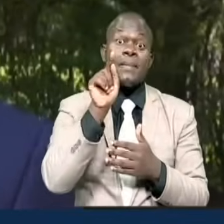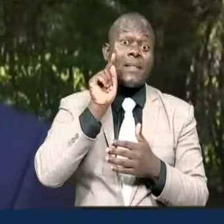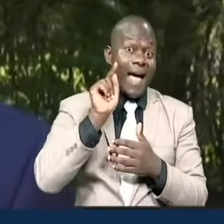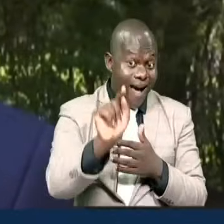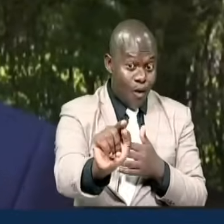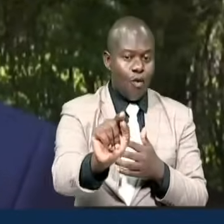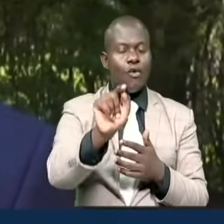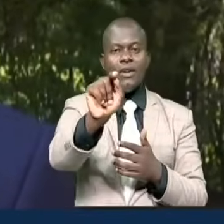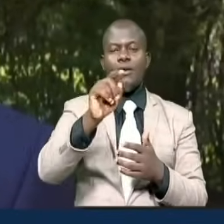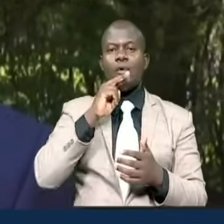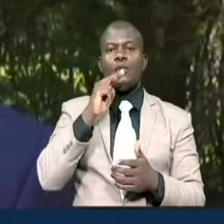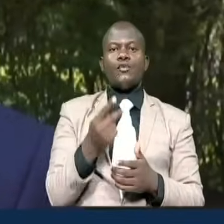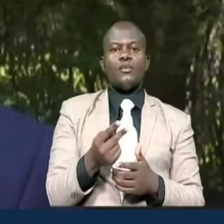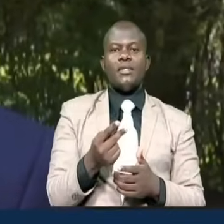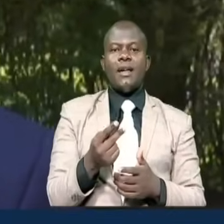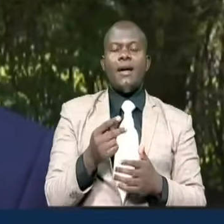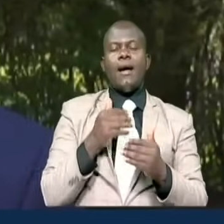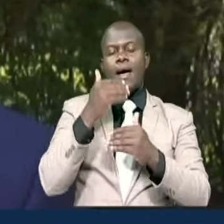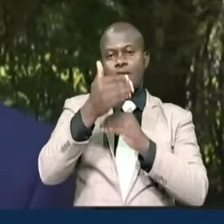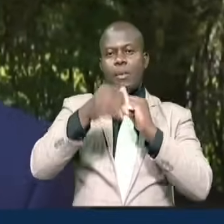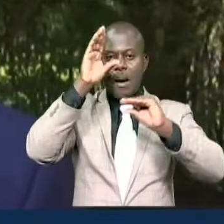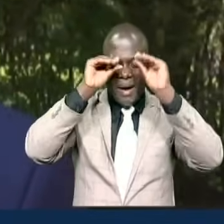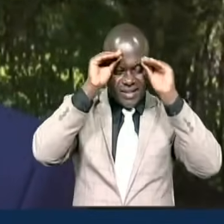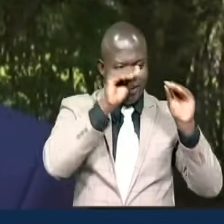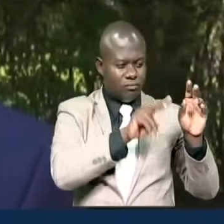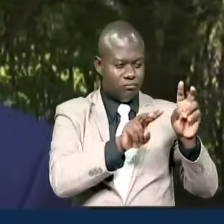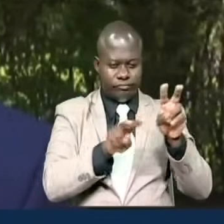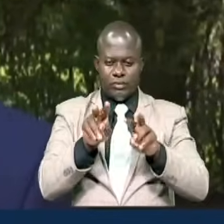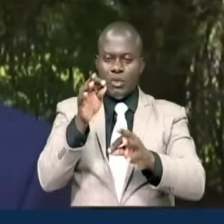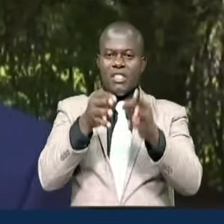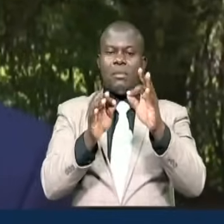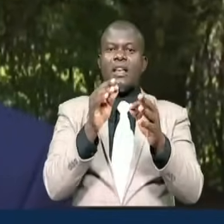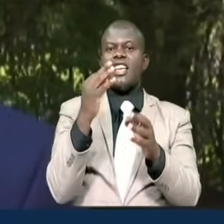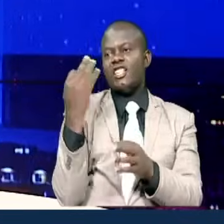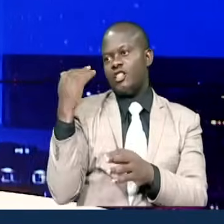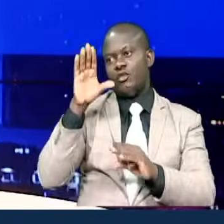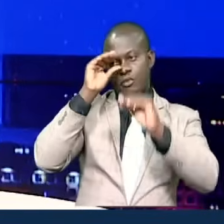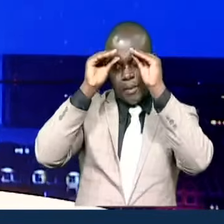kwiha igisubizo bagakura isomo muri izi manza eshatu zasomwe ejo hashize